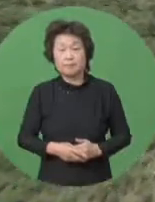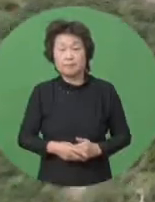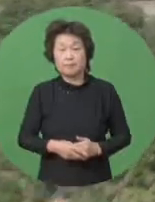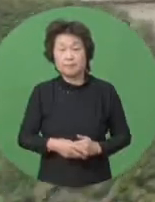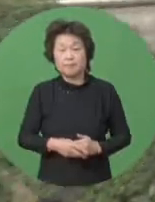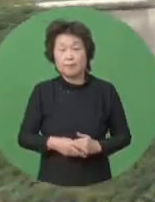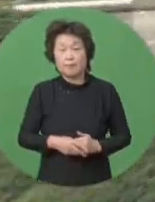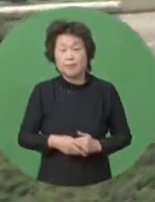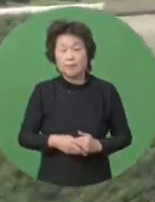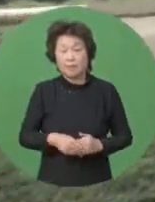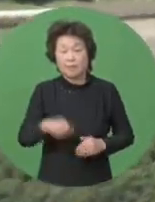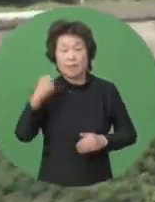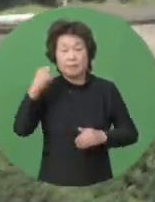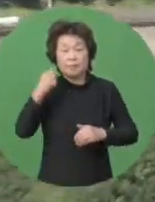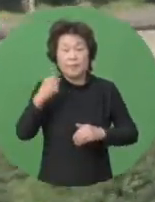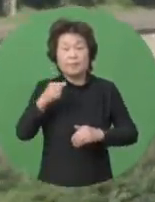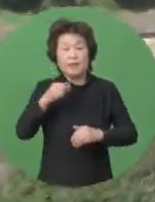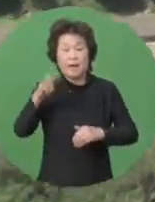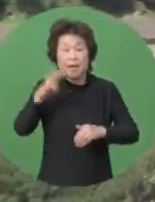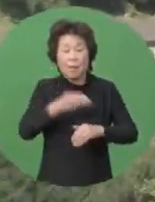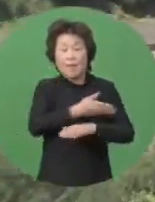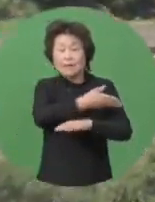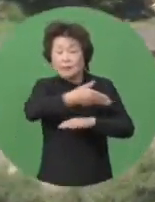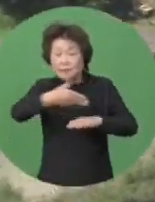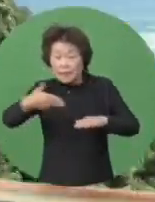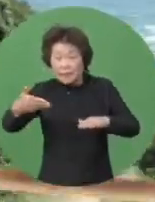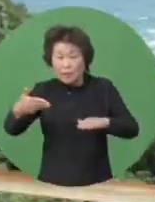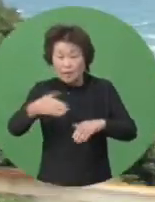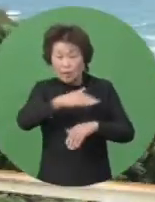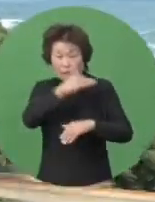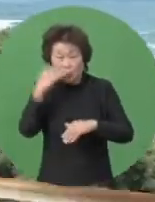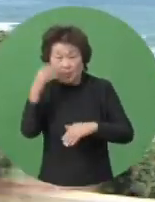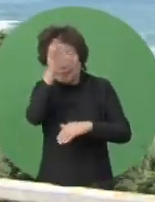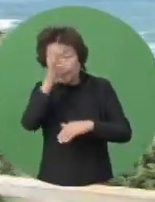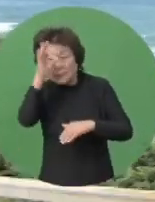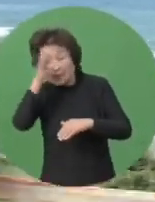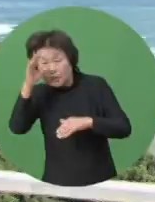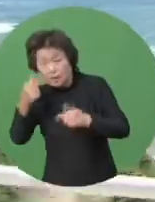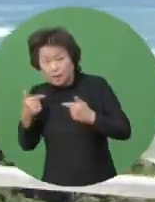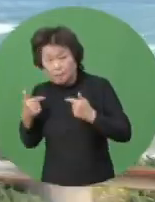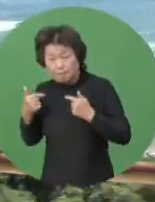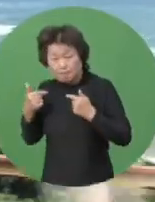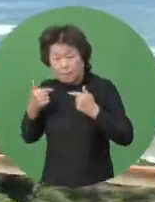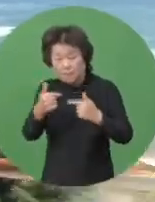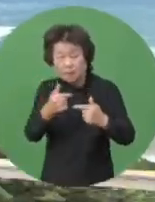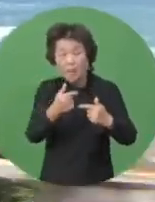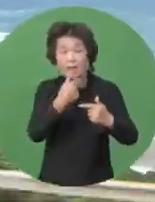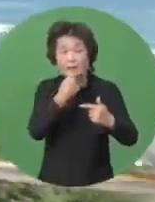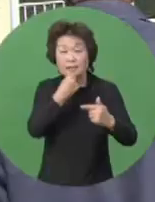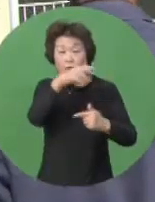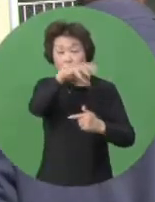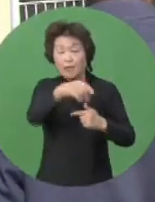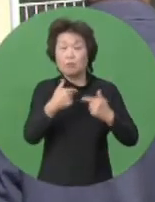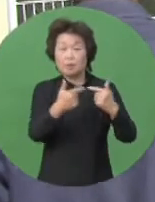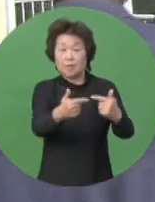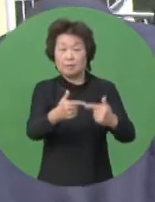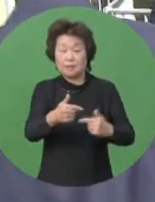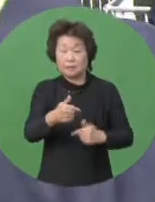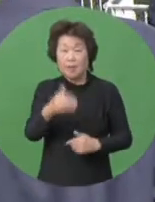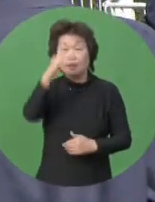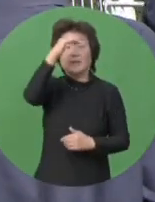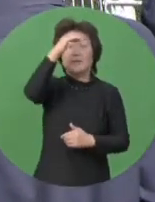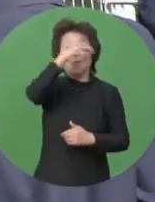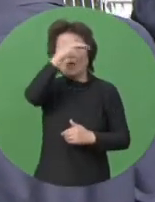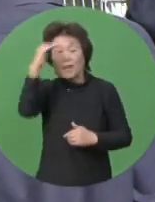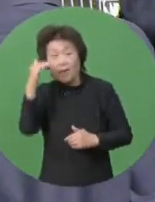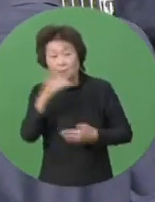バスは南阿波サンラインの雄大な景観を望みながら宍喰へと向かいます。展望台から見える